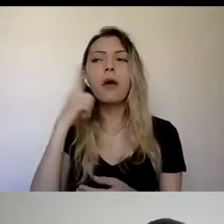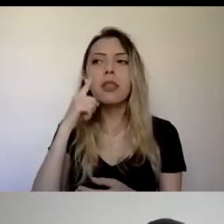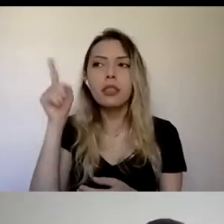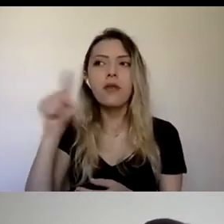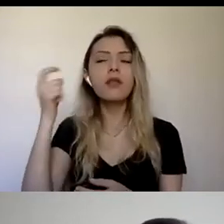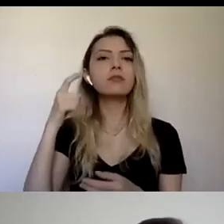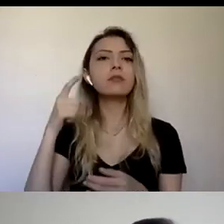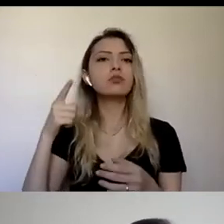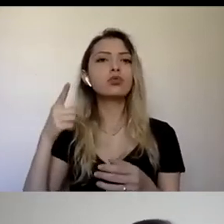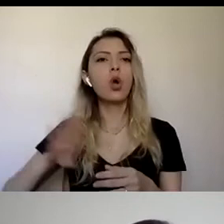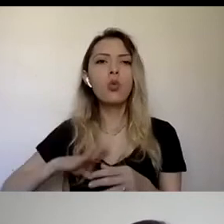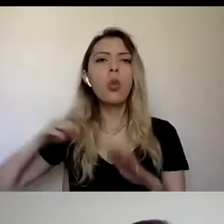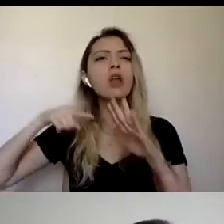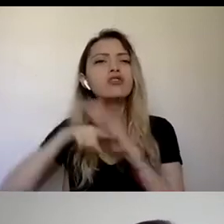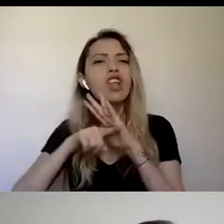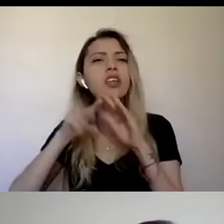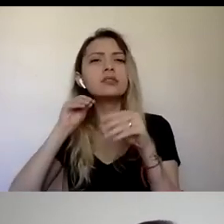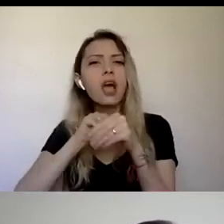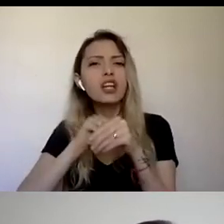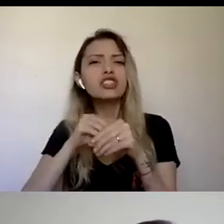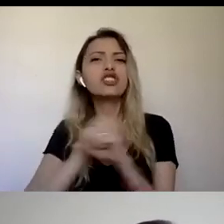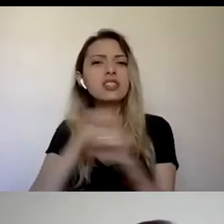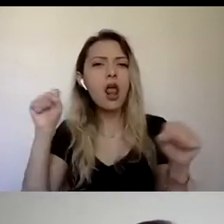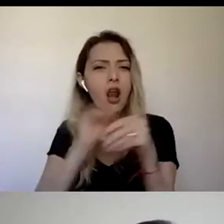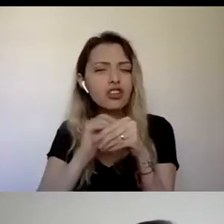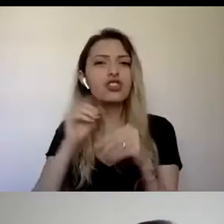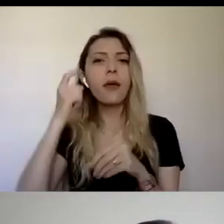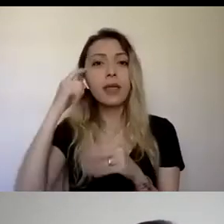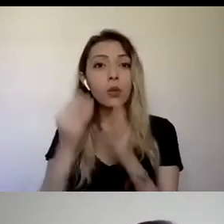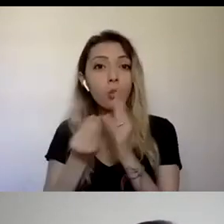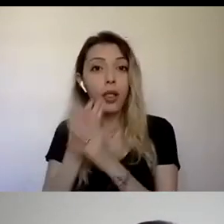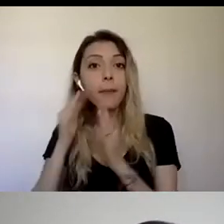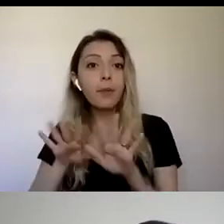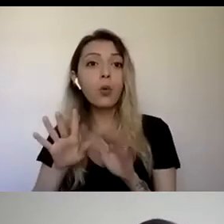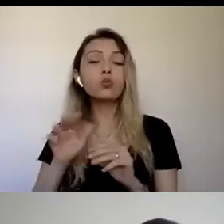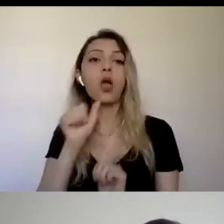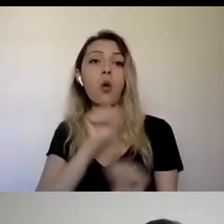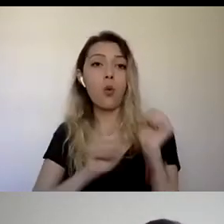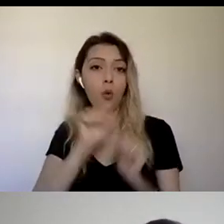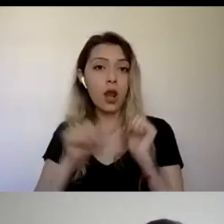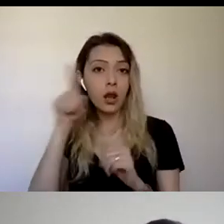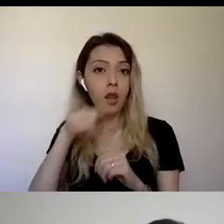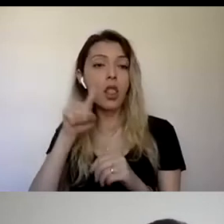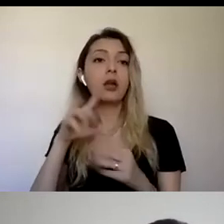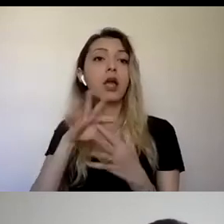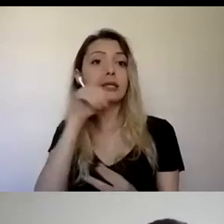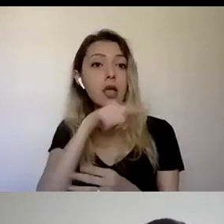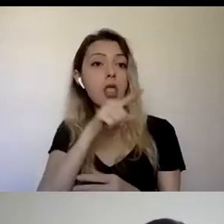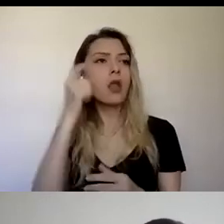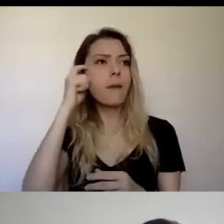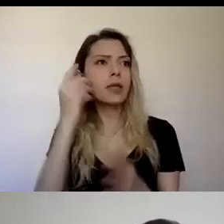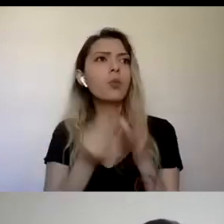ilgili insanlara bilgi vermiyorsa üniversitelerde insanlar da bu konuda aslında çok bilgi